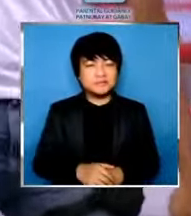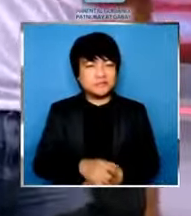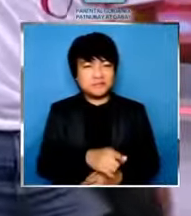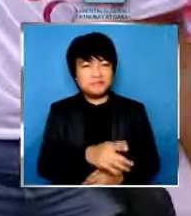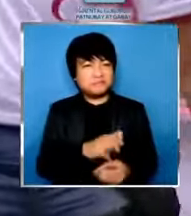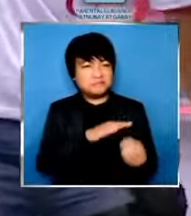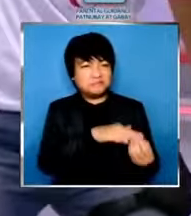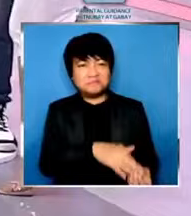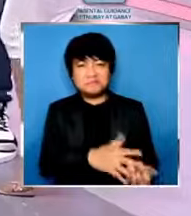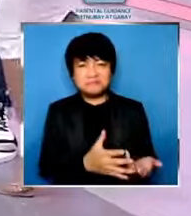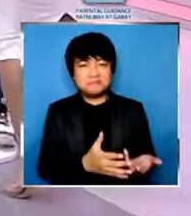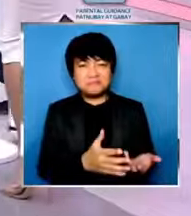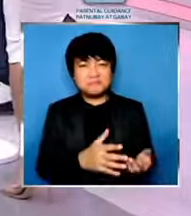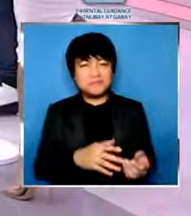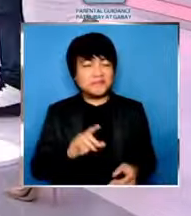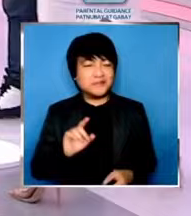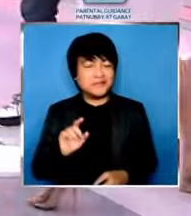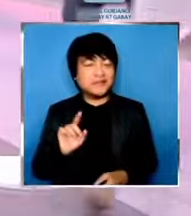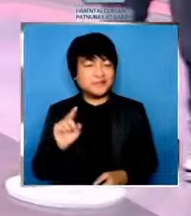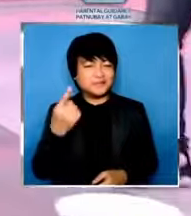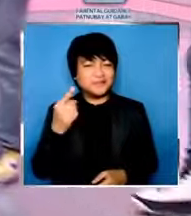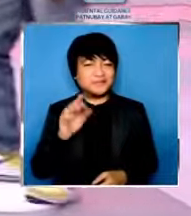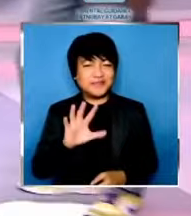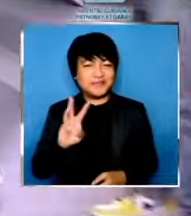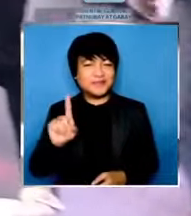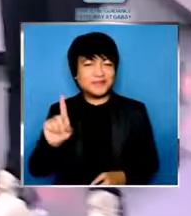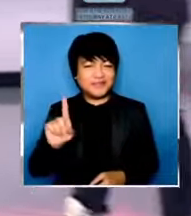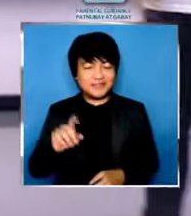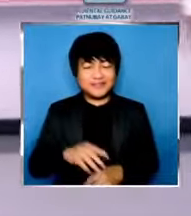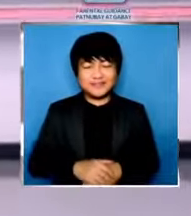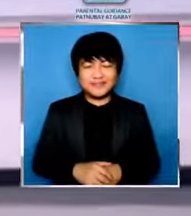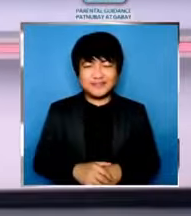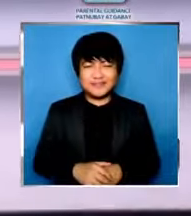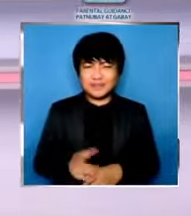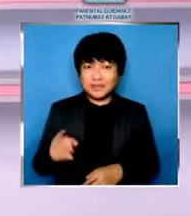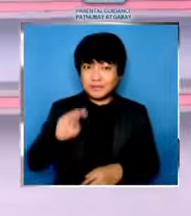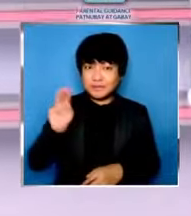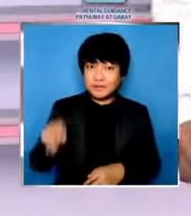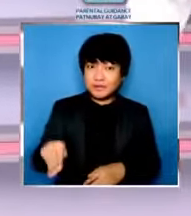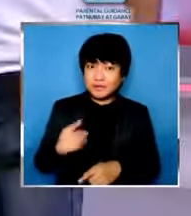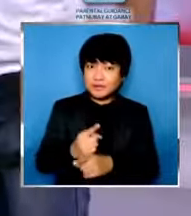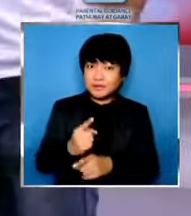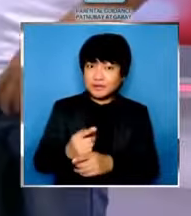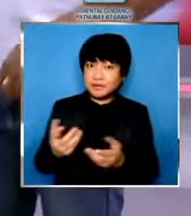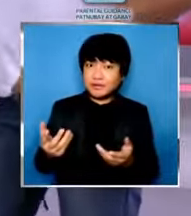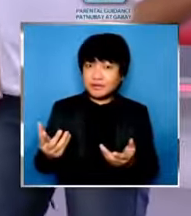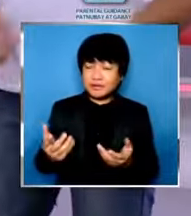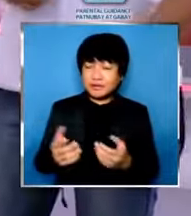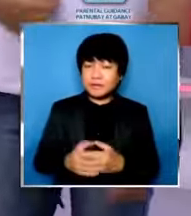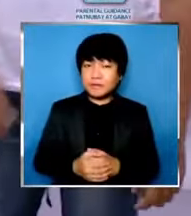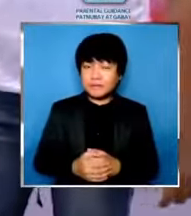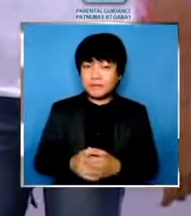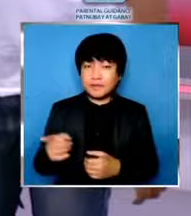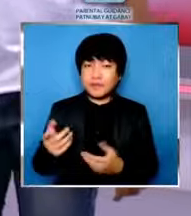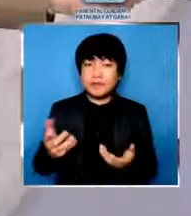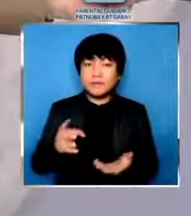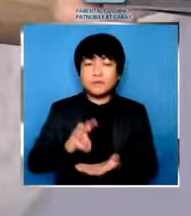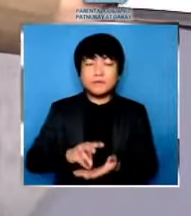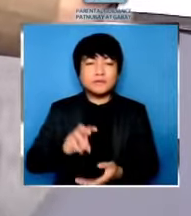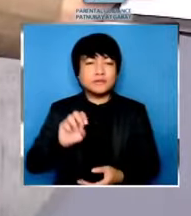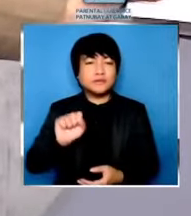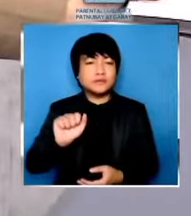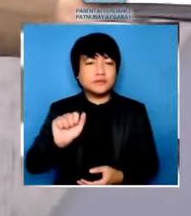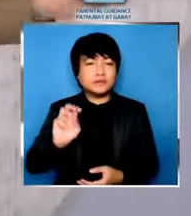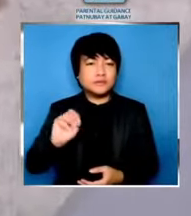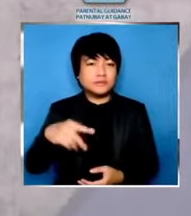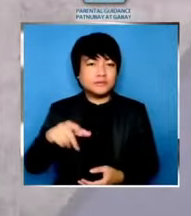Go, 561! 561, sa Maynila yan. Saan sa Maynila yan, 561? Balik-balik, Sampaloc. Okay. Ito na po, padamihan